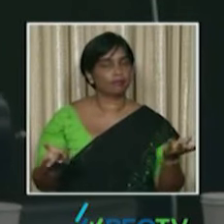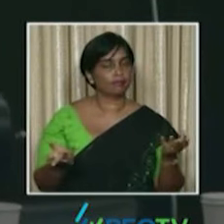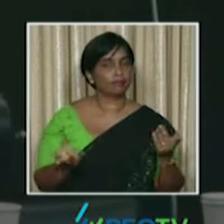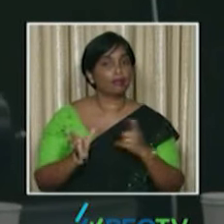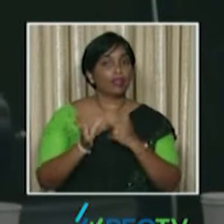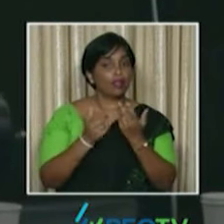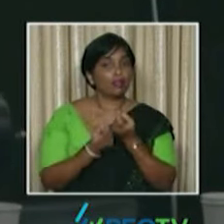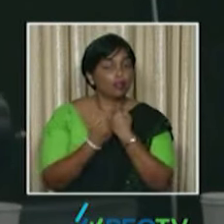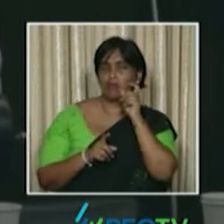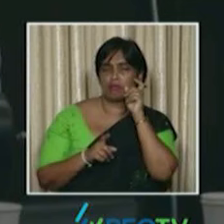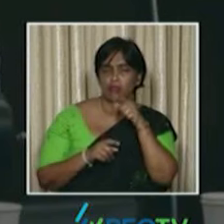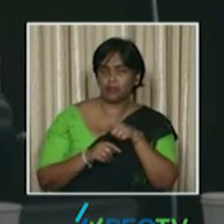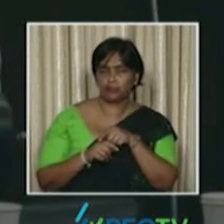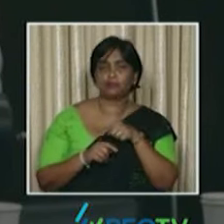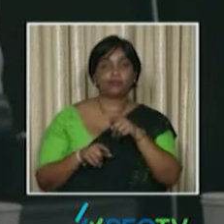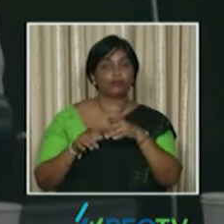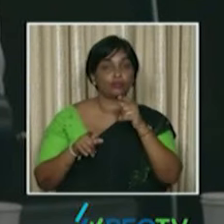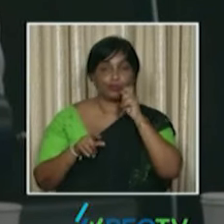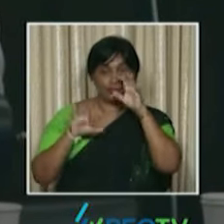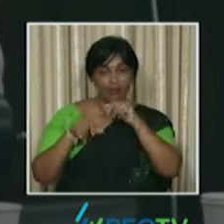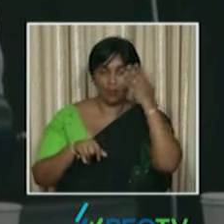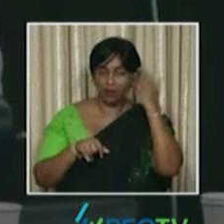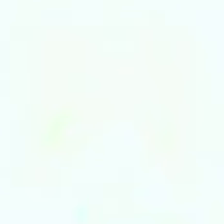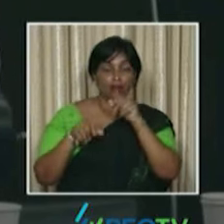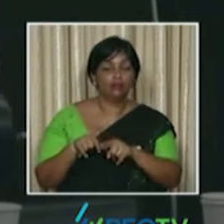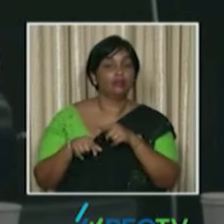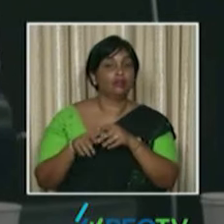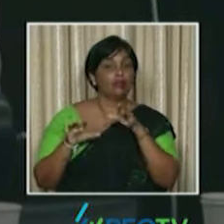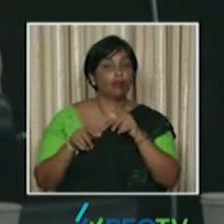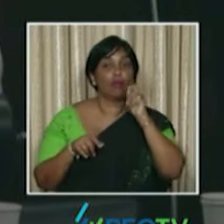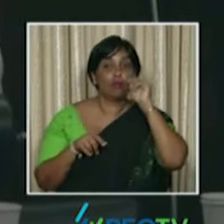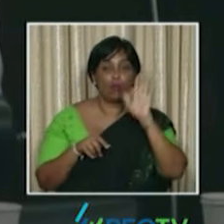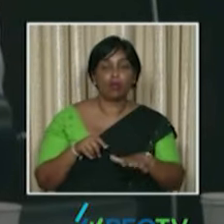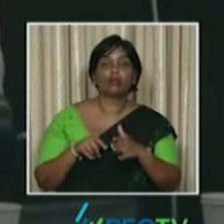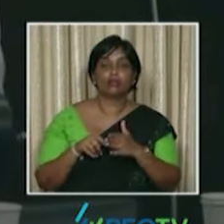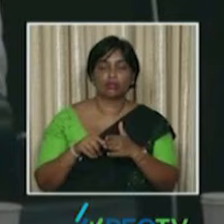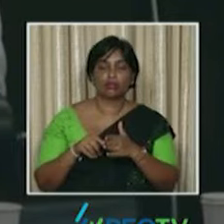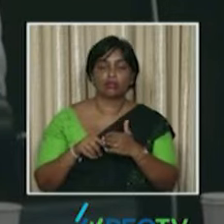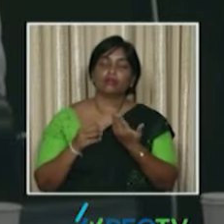විගණනම මේ මහනකට පිළිතුරු සපයා නොමැත මේ නිර්මාතෘ මේ ගිය අවස්ථාවේදී නිර්මාතෘගේ පුතා වන තැනැත්තා